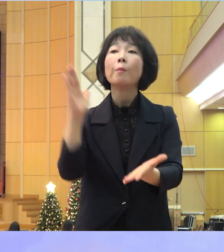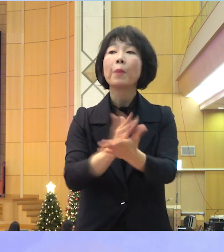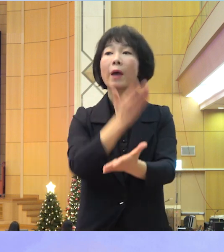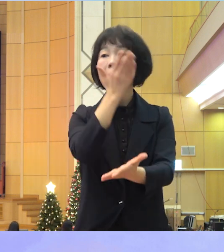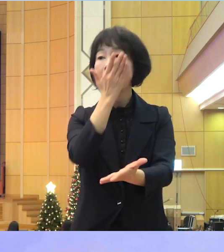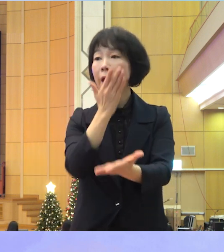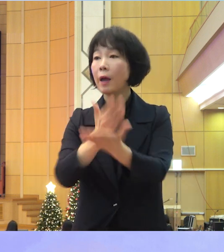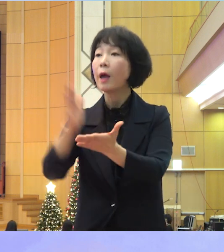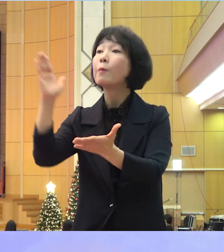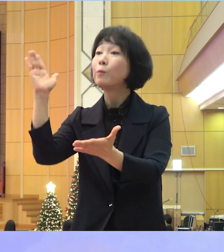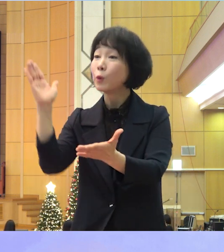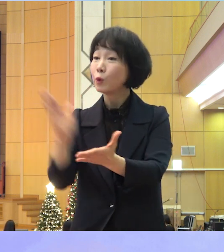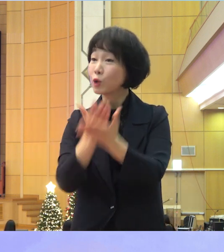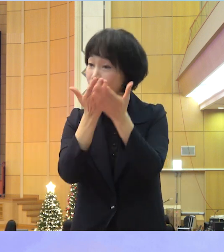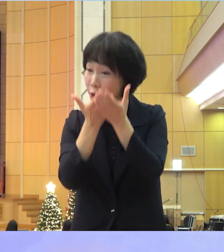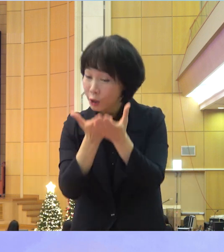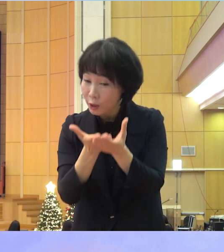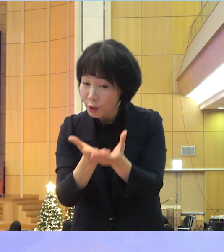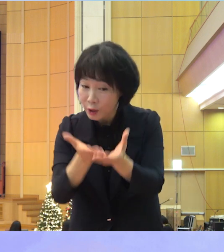기쁨